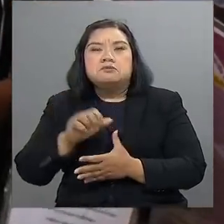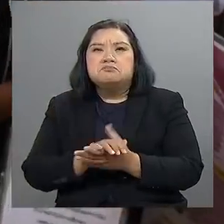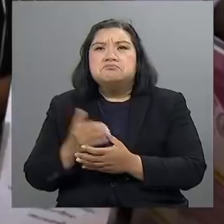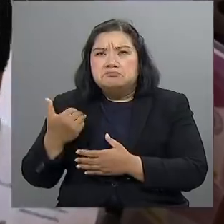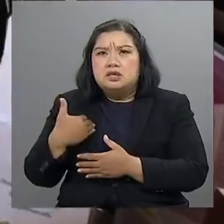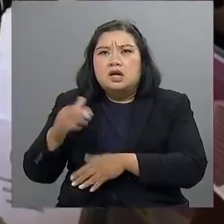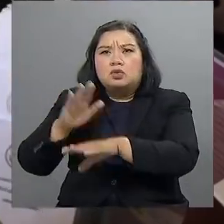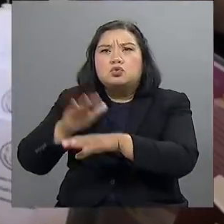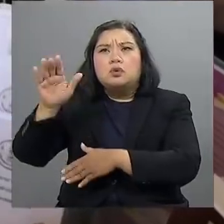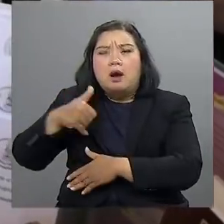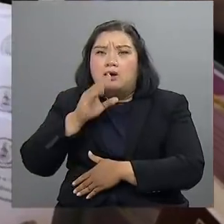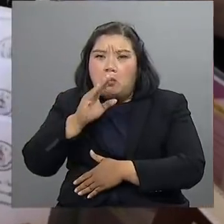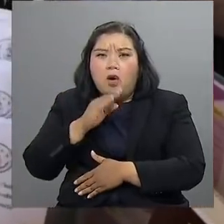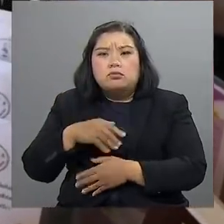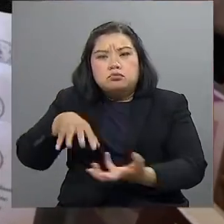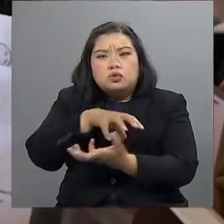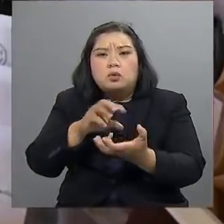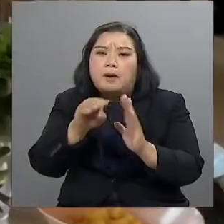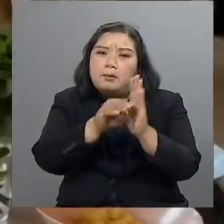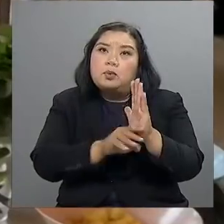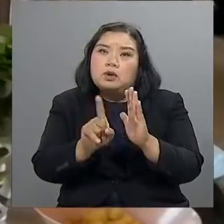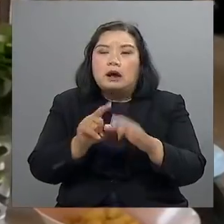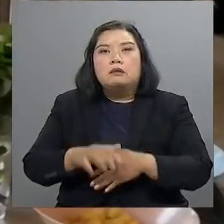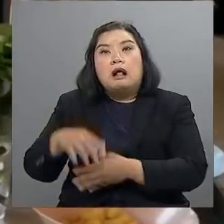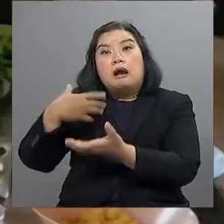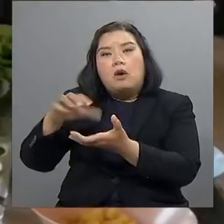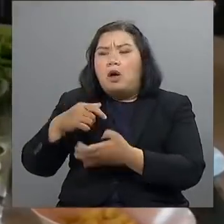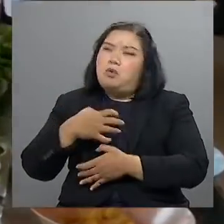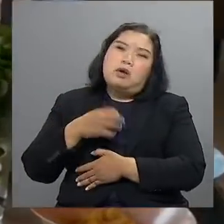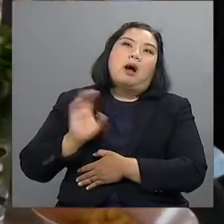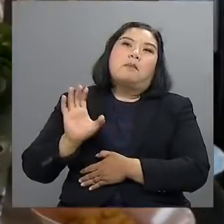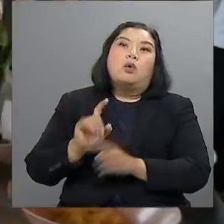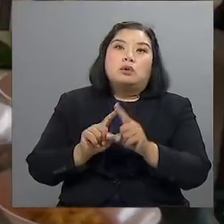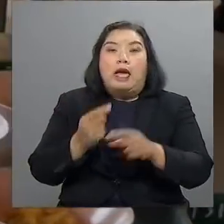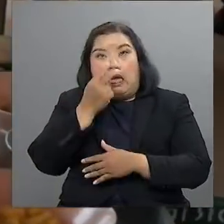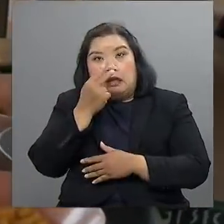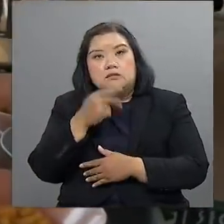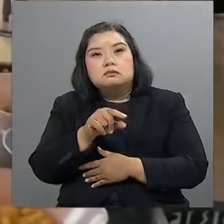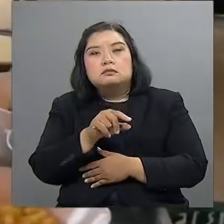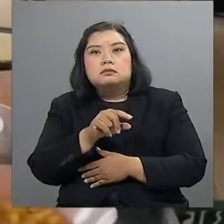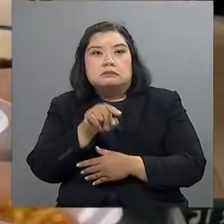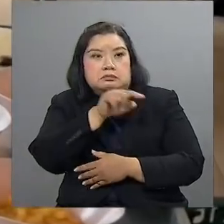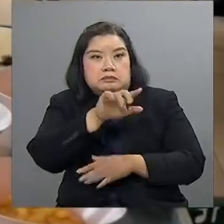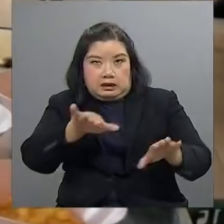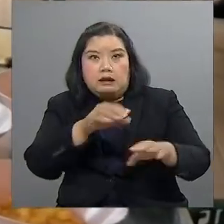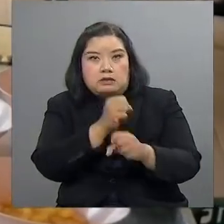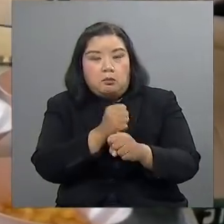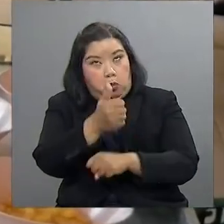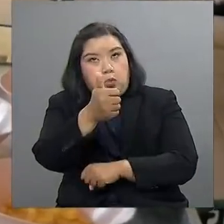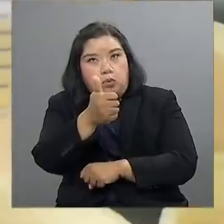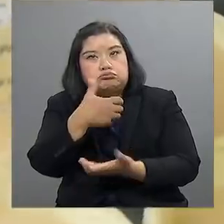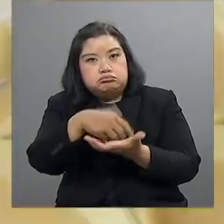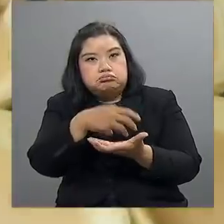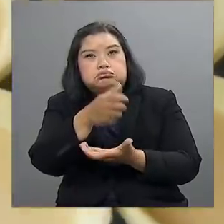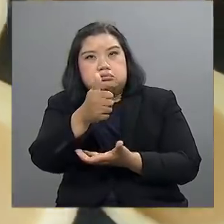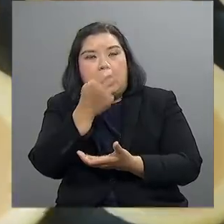อกสูตรบอกวิธีทำหมดแล้วนะ นี่น้องๆเขาทำละเอียดมากนะคะคุณผู้ชมอย่างเมื่อสักครู่นี้เนี่ยเป็นวิธีการกรองไข่คือพอผสมเสร็จ